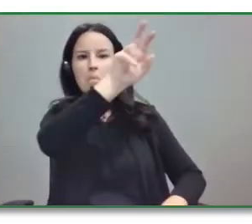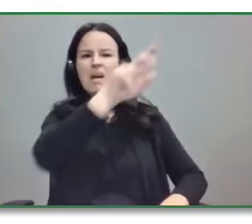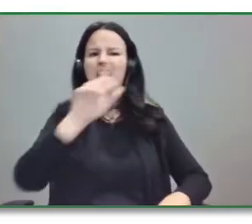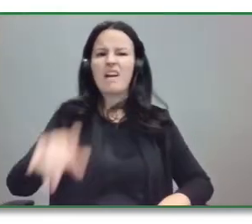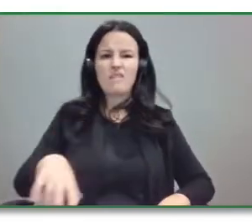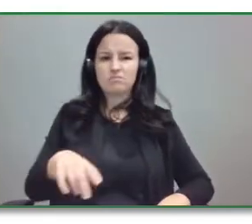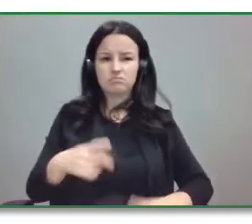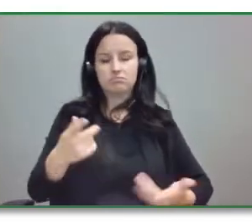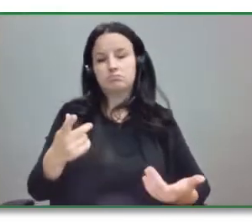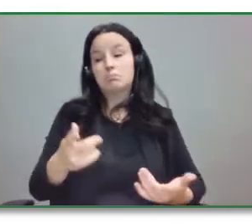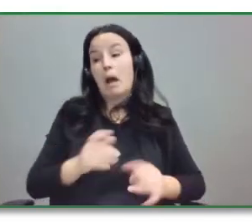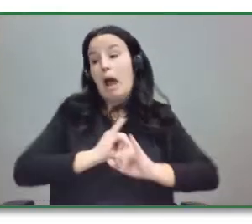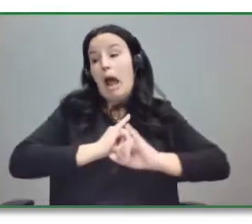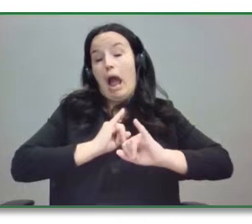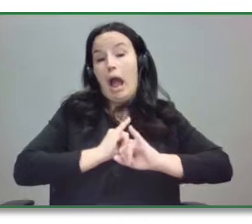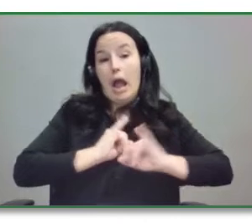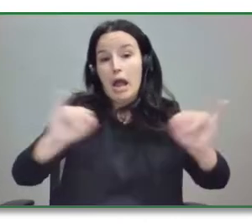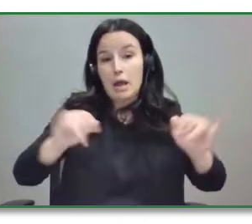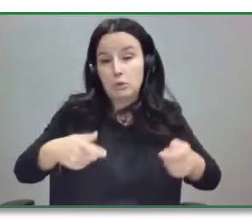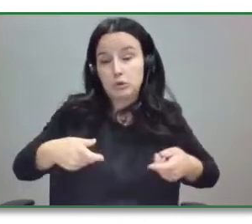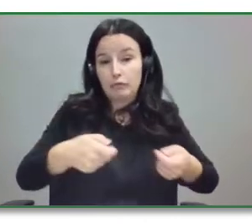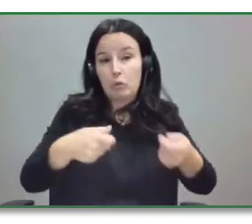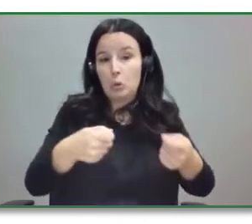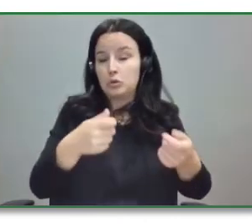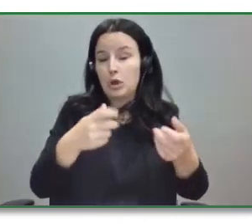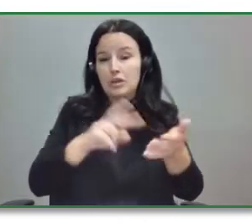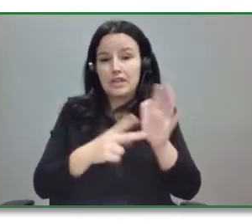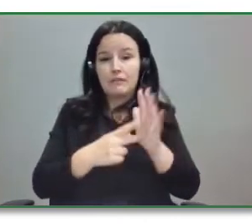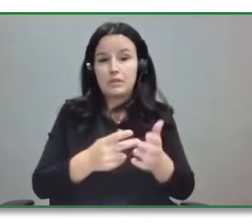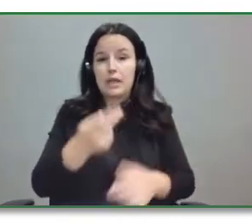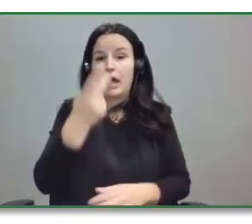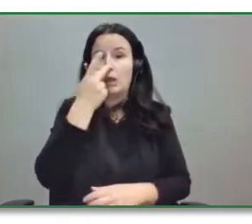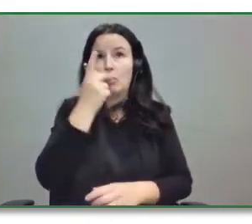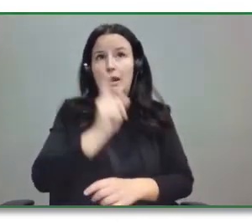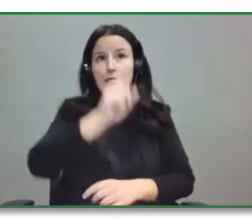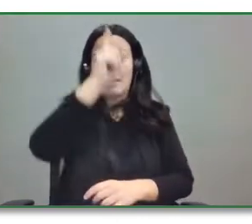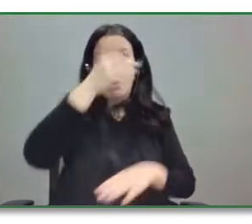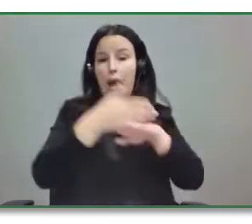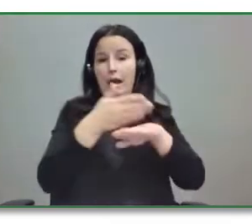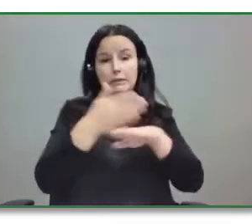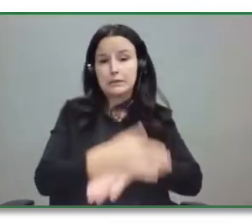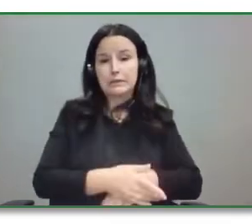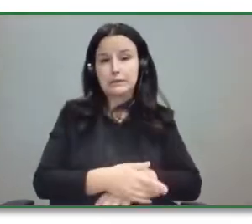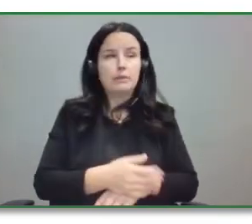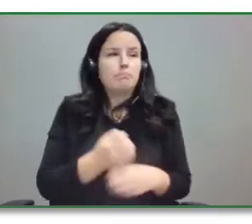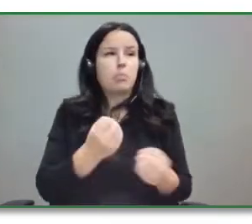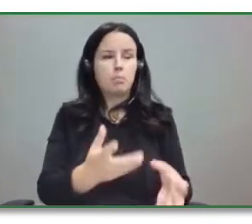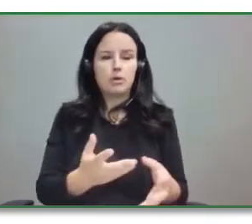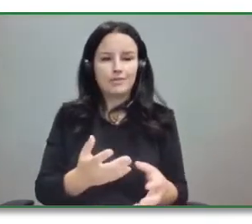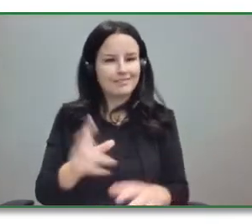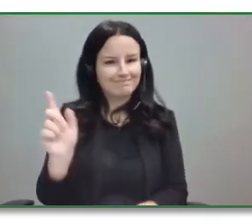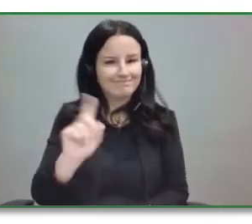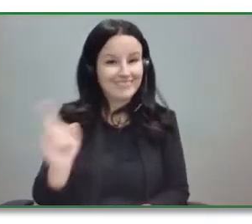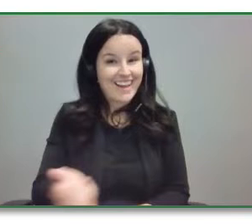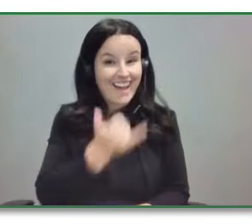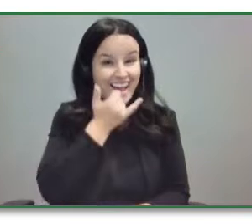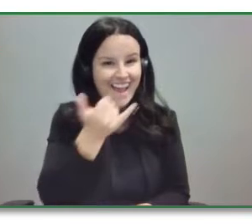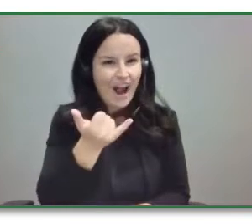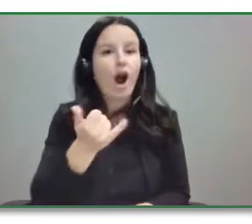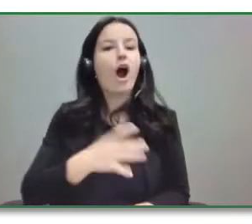ne pouvait faire la difficile randonnée, il n'y avait pas besoin de rendre les toilettes accessibles. Ben, ils avaient tort. Et quelqu'un y est allé